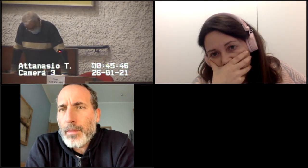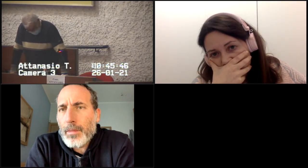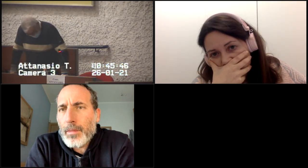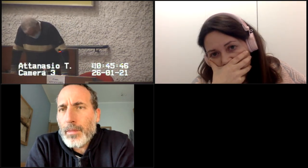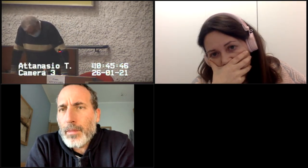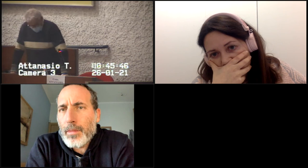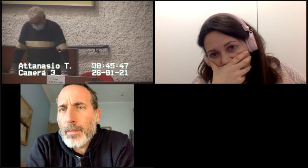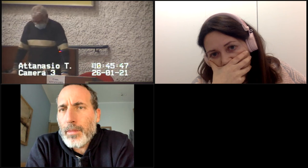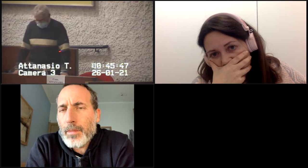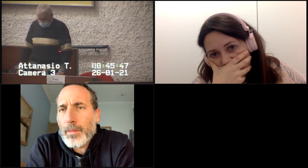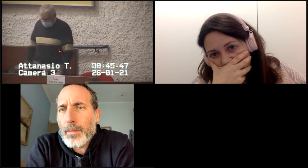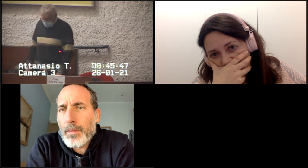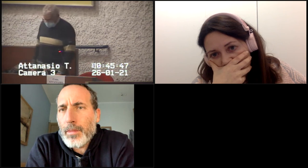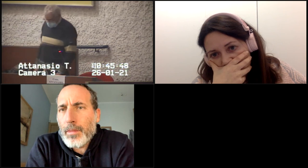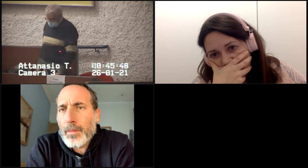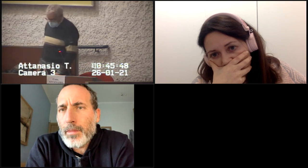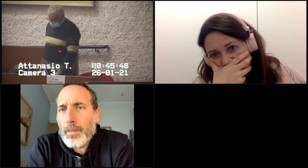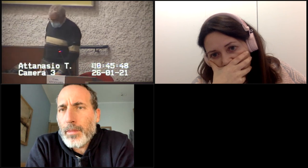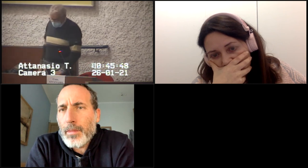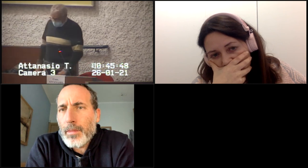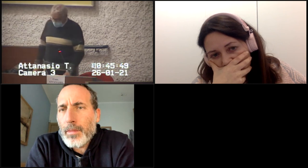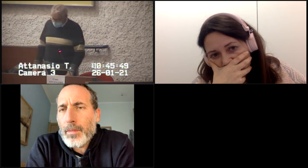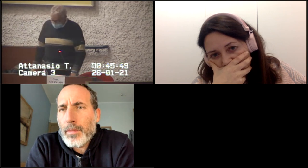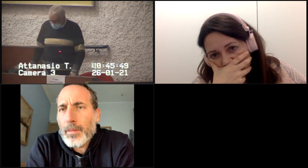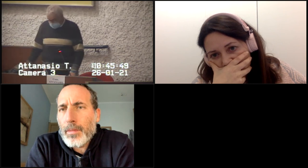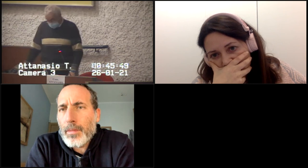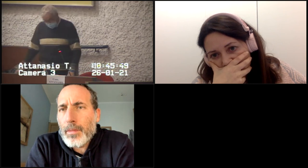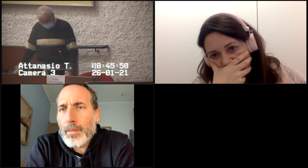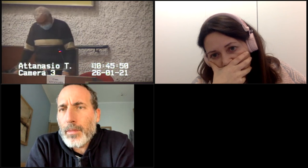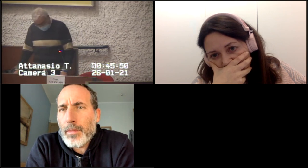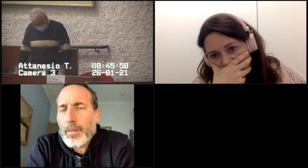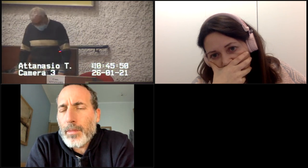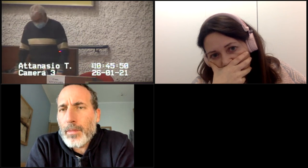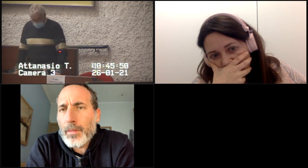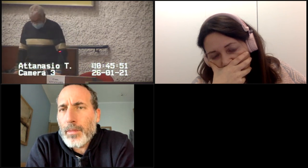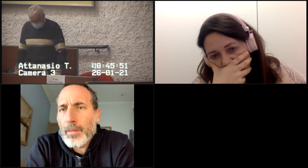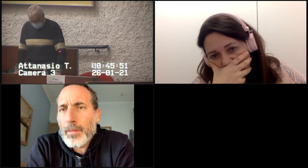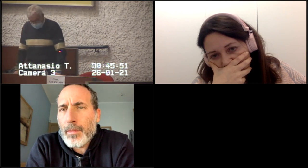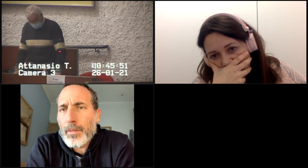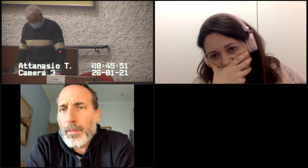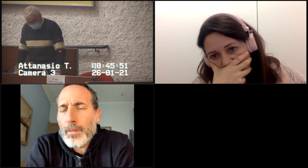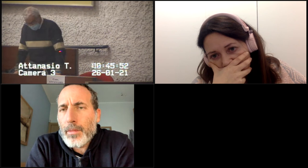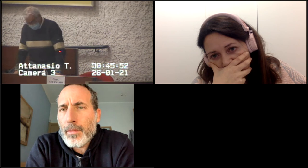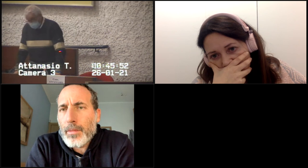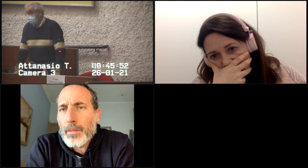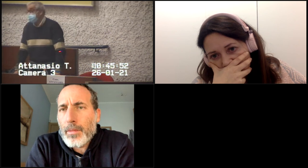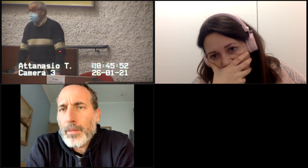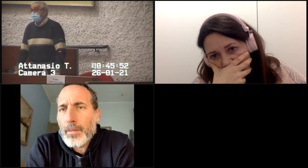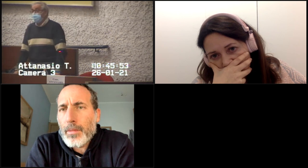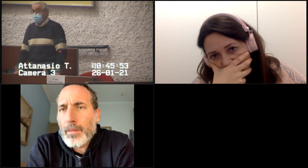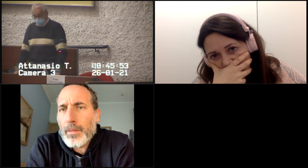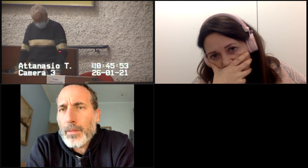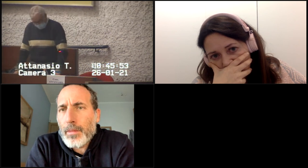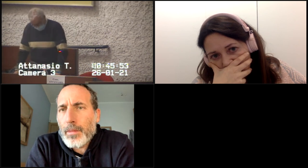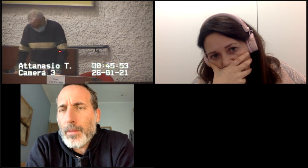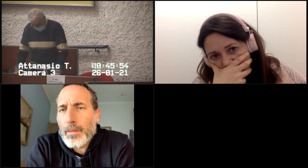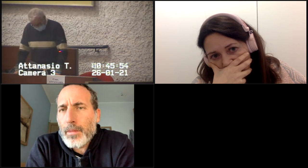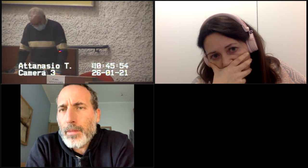del Covid-19 con l'inaugurazione il 23 febbraio 2021 all'interno dell'area verde